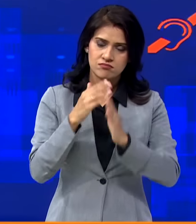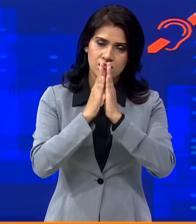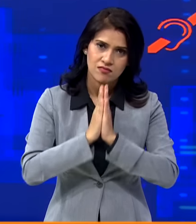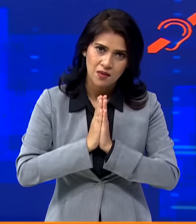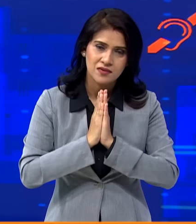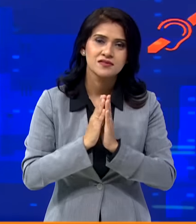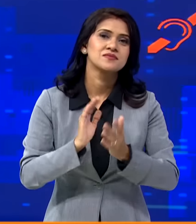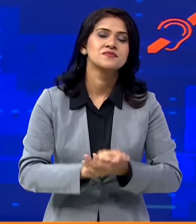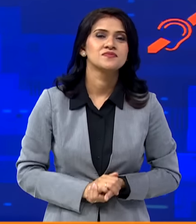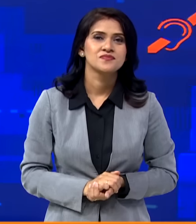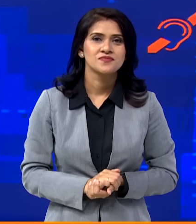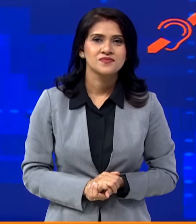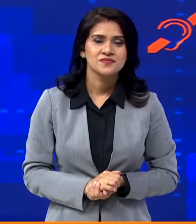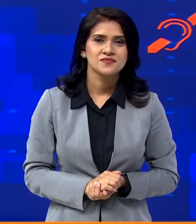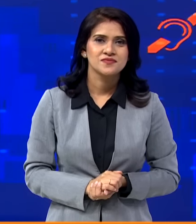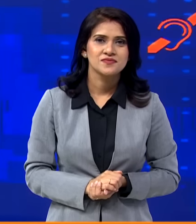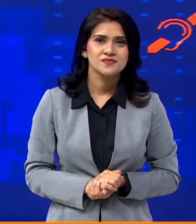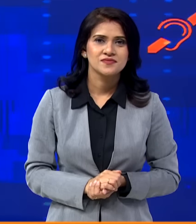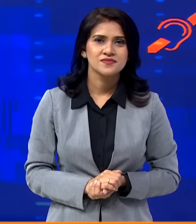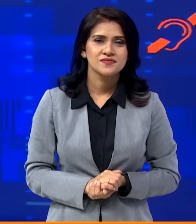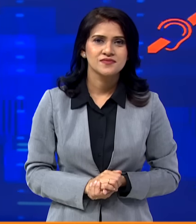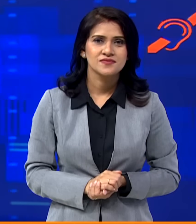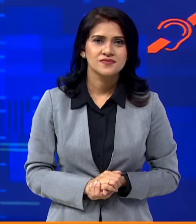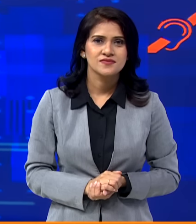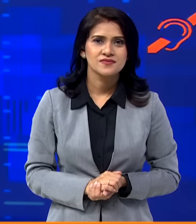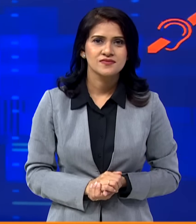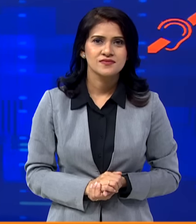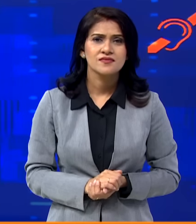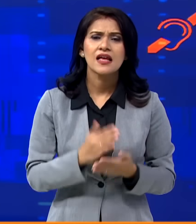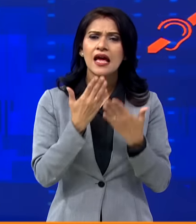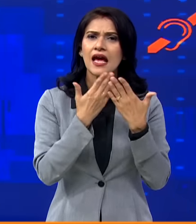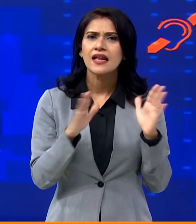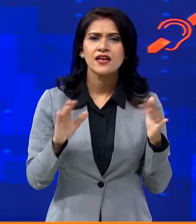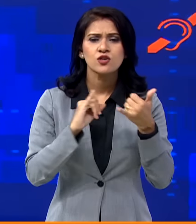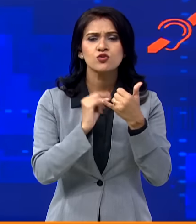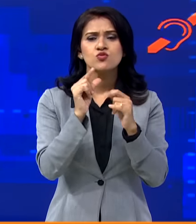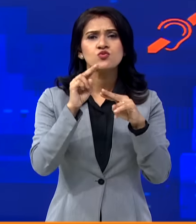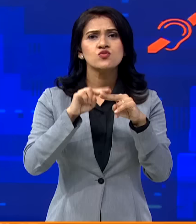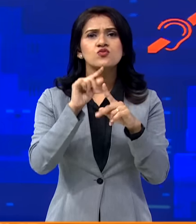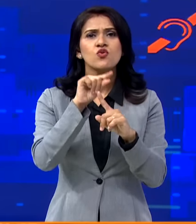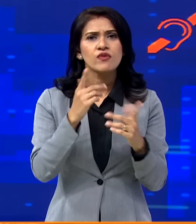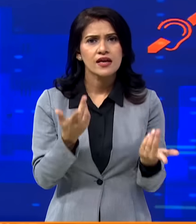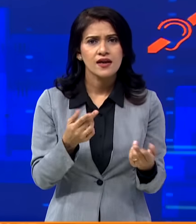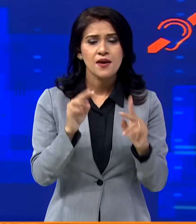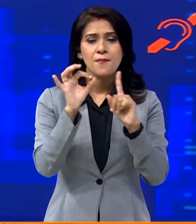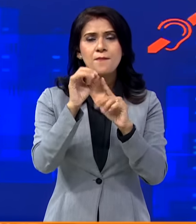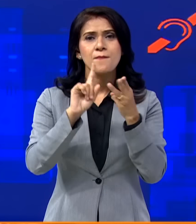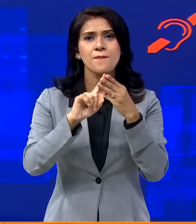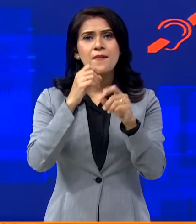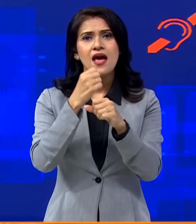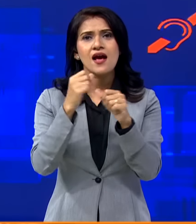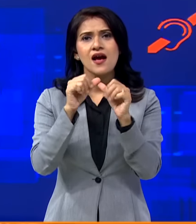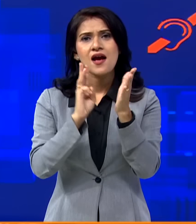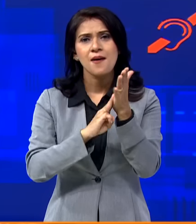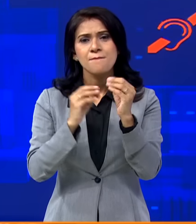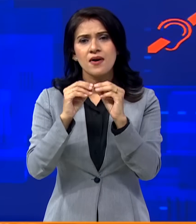करता हूं कोई भी सूफी संत रसूल पैगंबर ऋषि मुनि